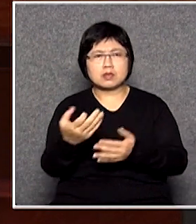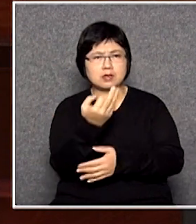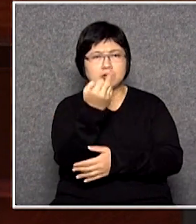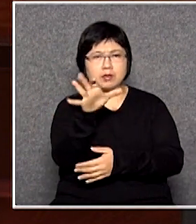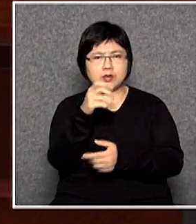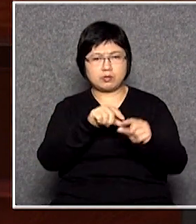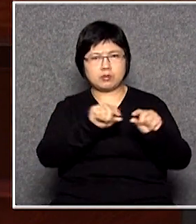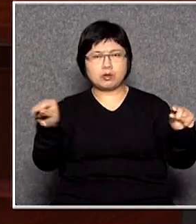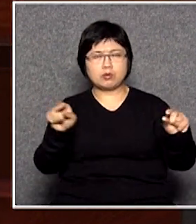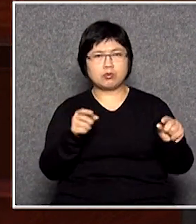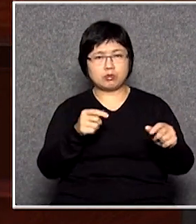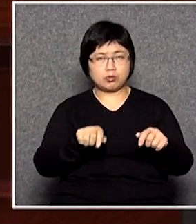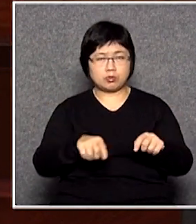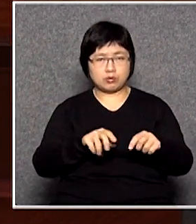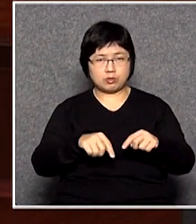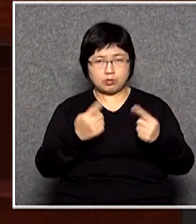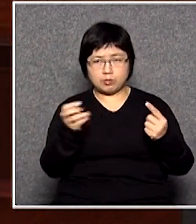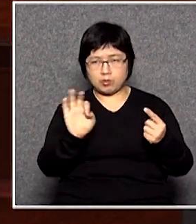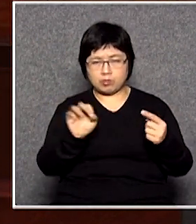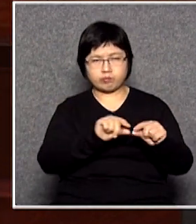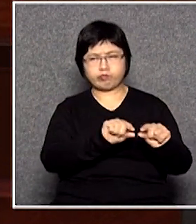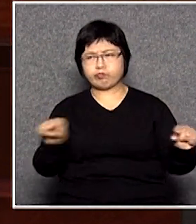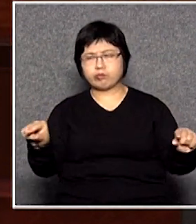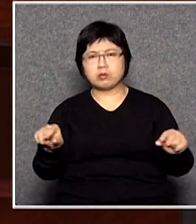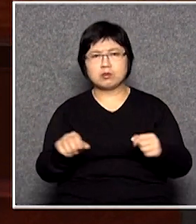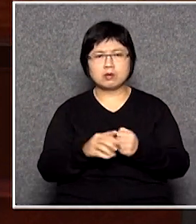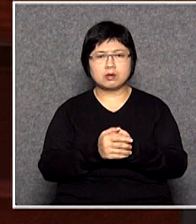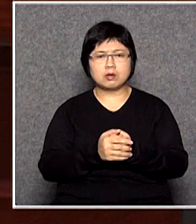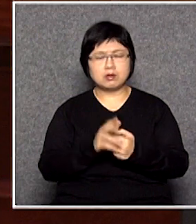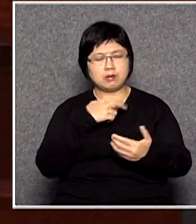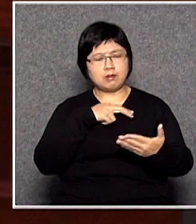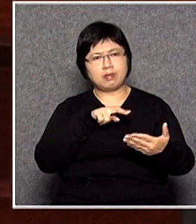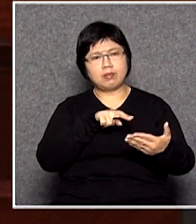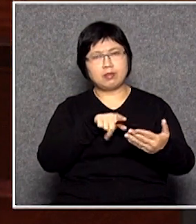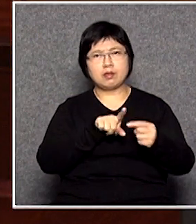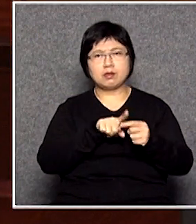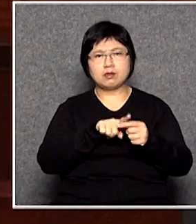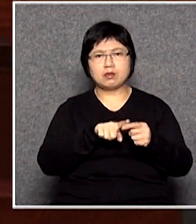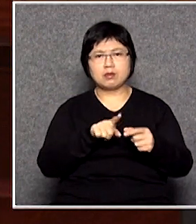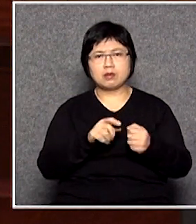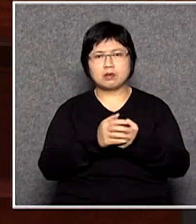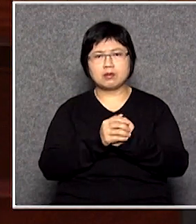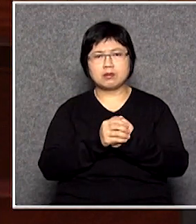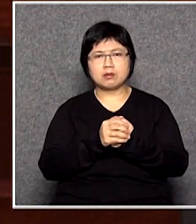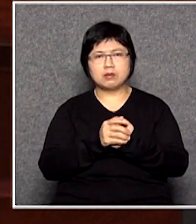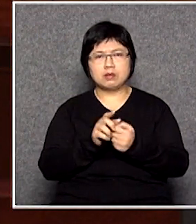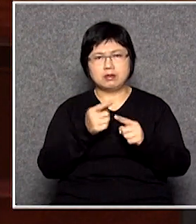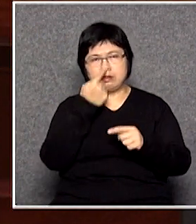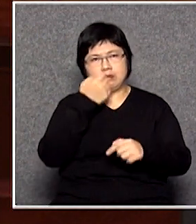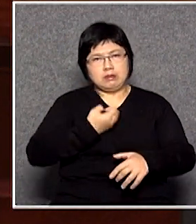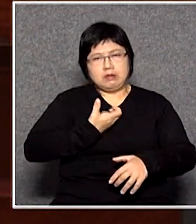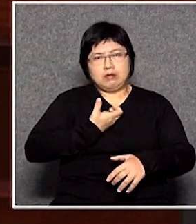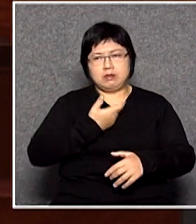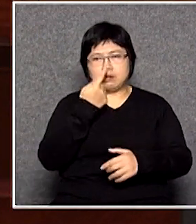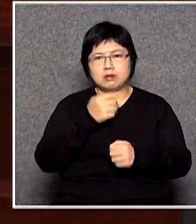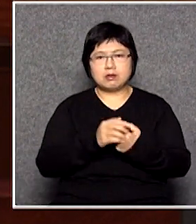一句沒有斷句，是吧？我逢是看到這些中文就真的很猛整的，